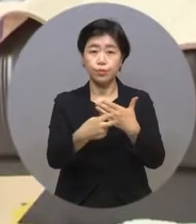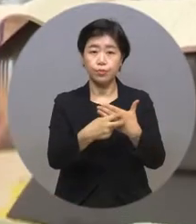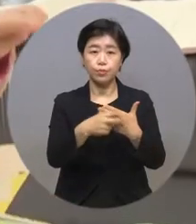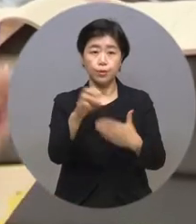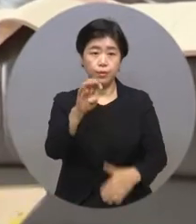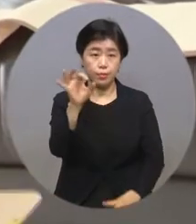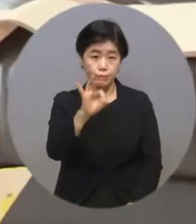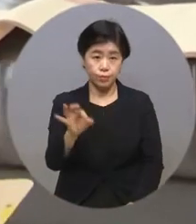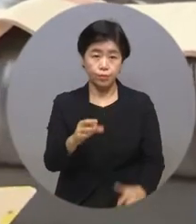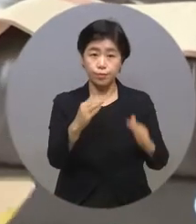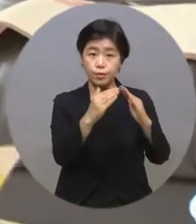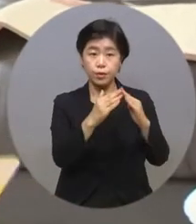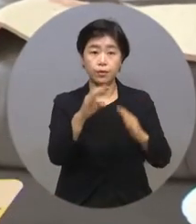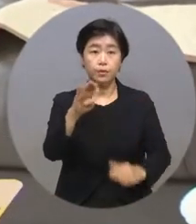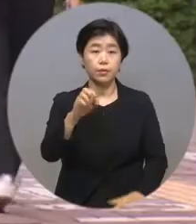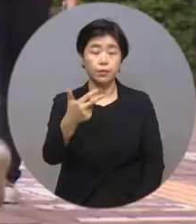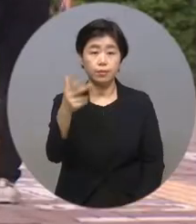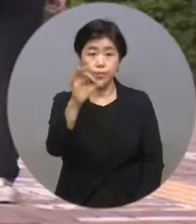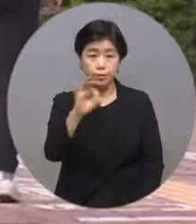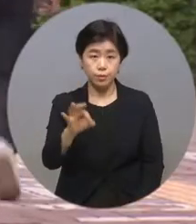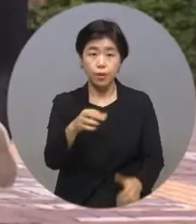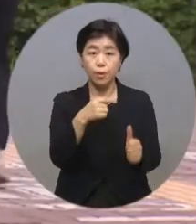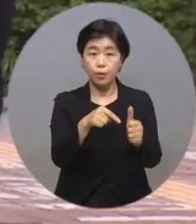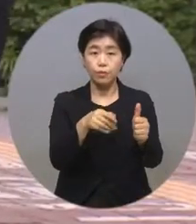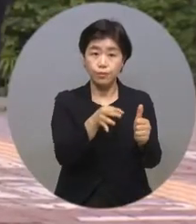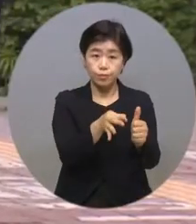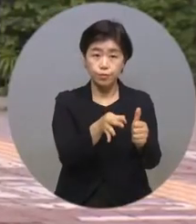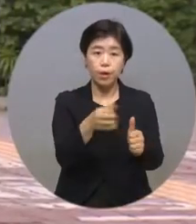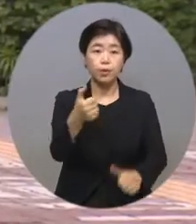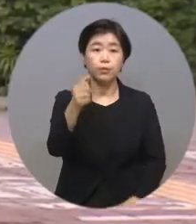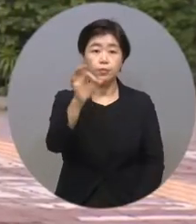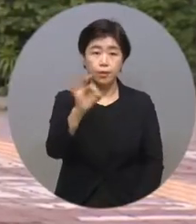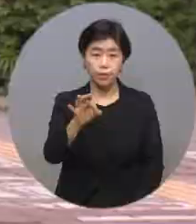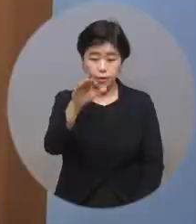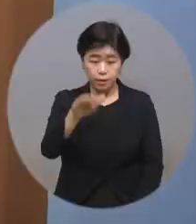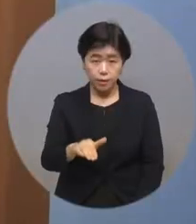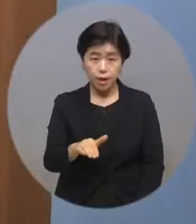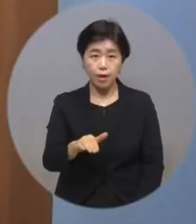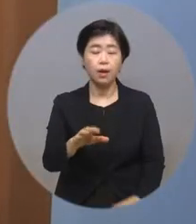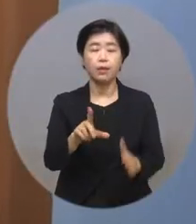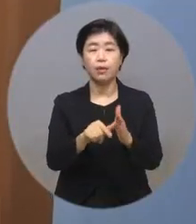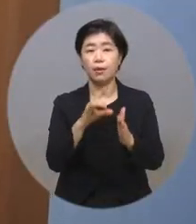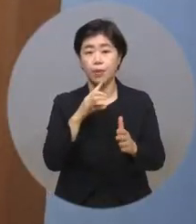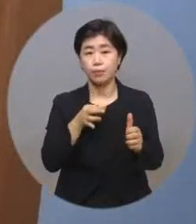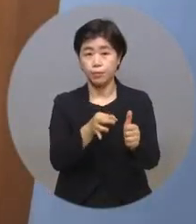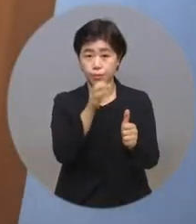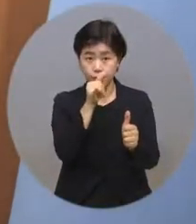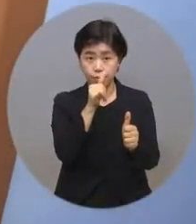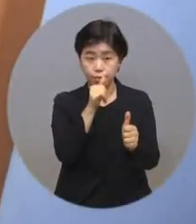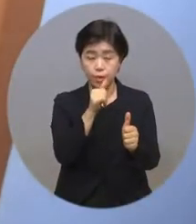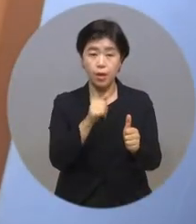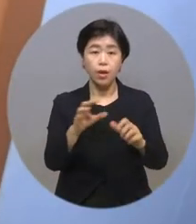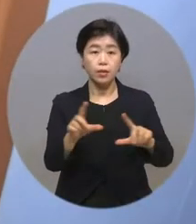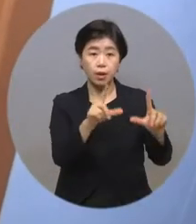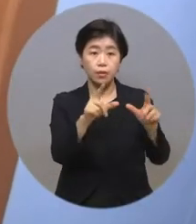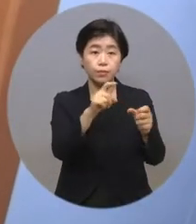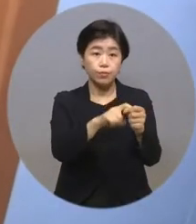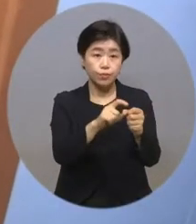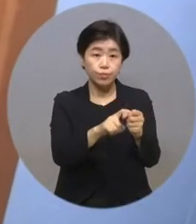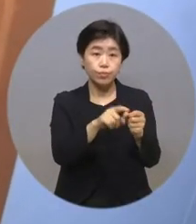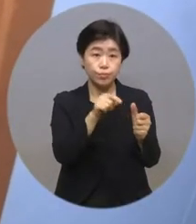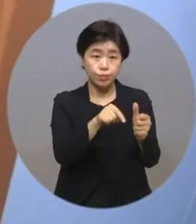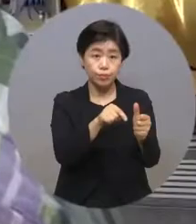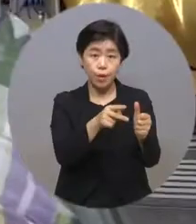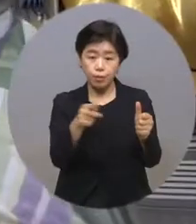47% 교육 급여는 50% 이하 가구의 게 지급됩니다 특히 생계급여 는 선정기준이 코 최저